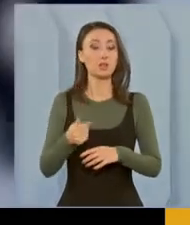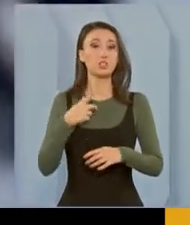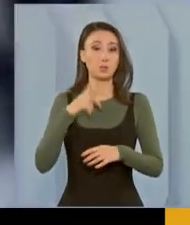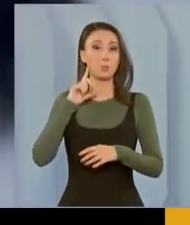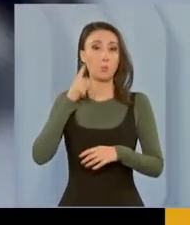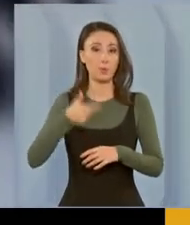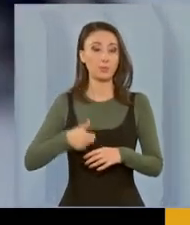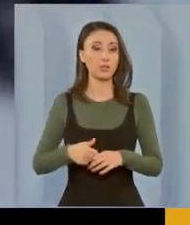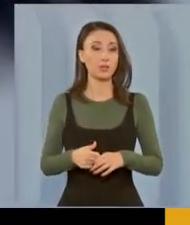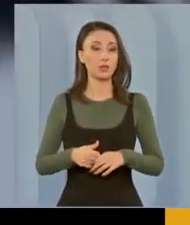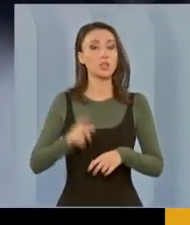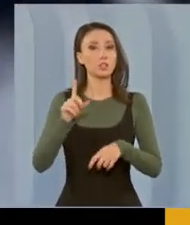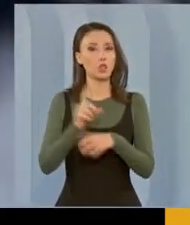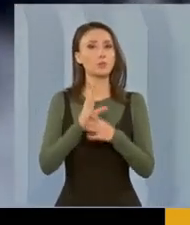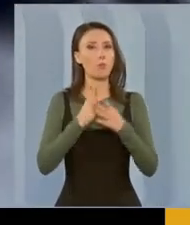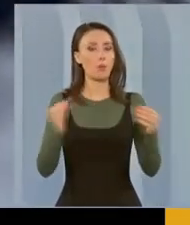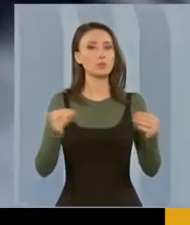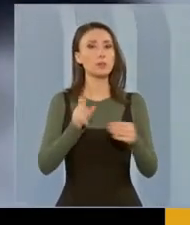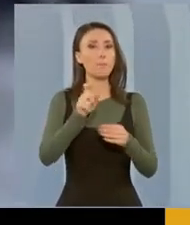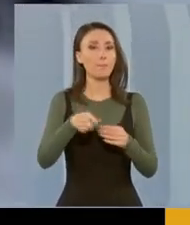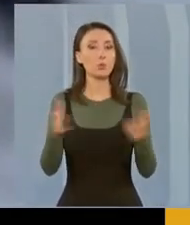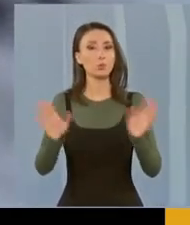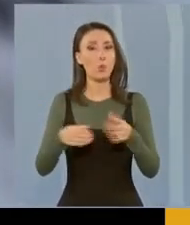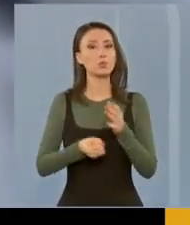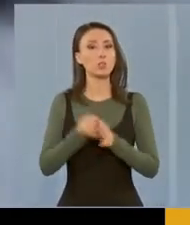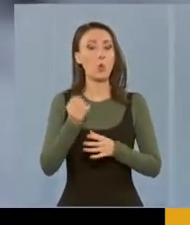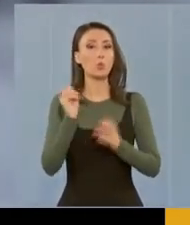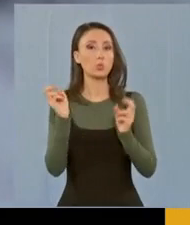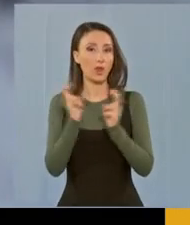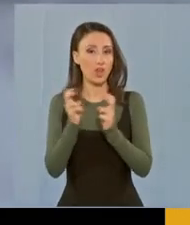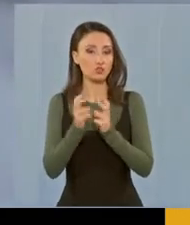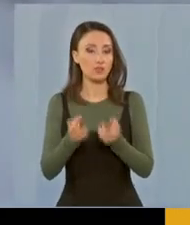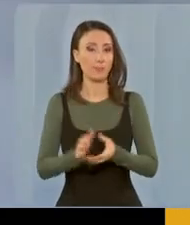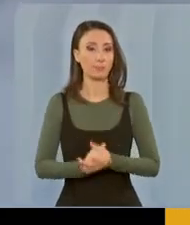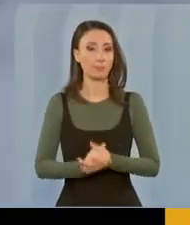poimine, tot mai mulți clienți care au din nou alimentare cu energie electrică.